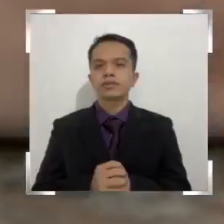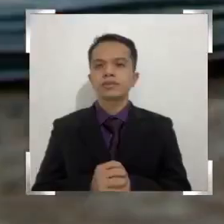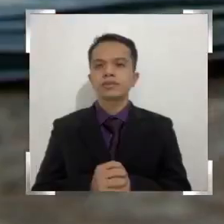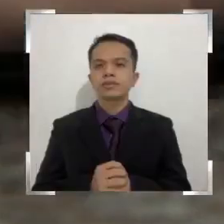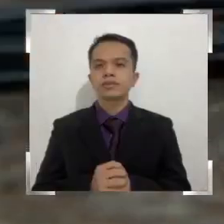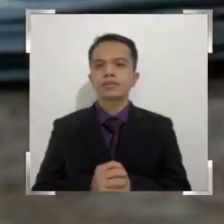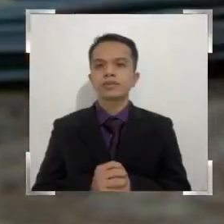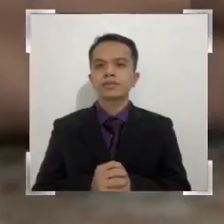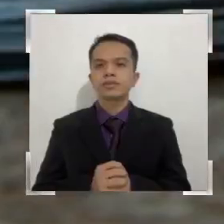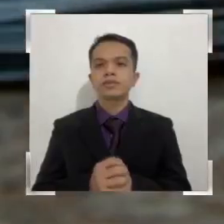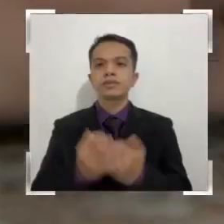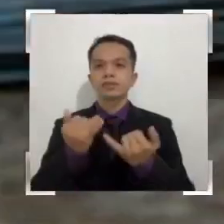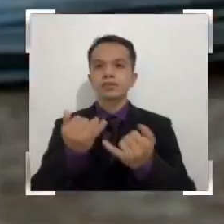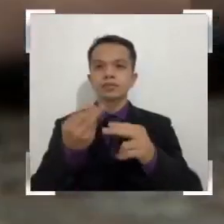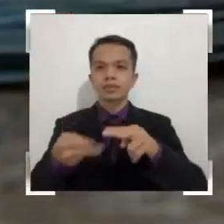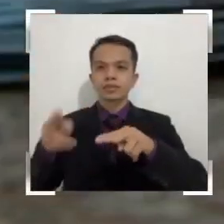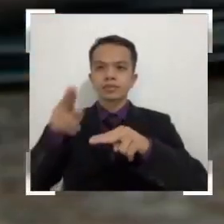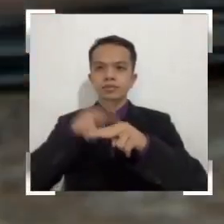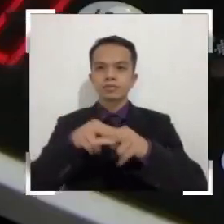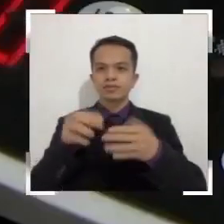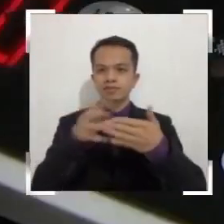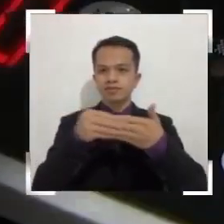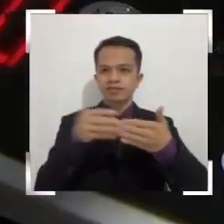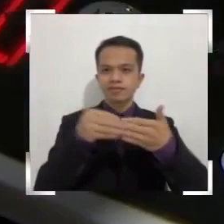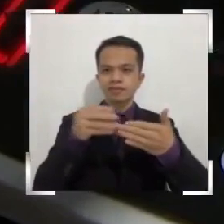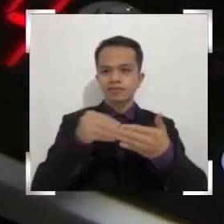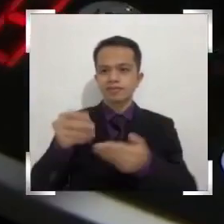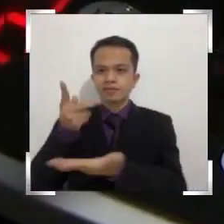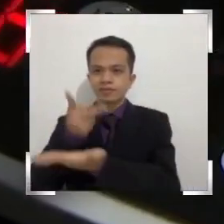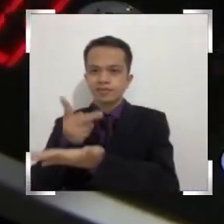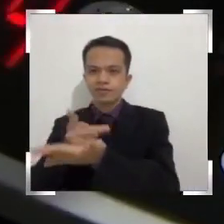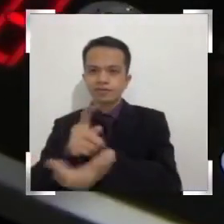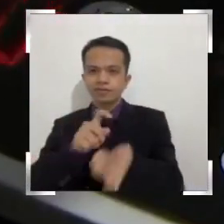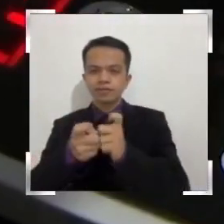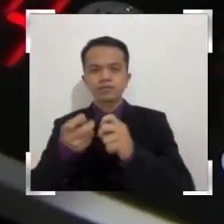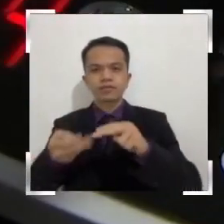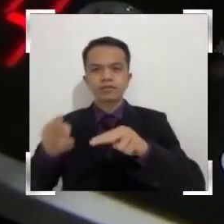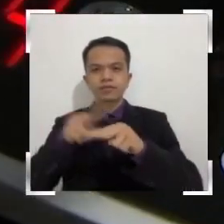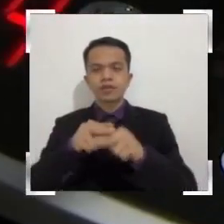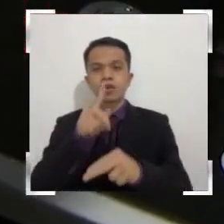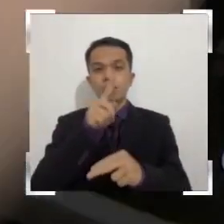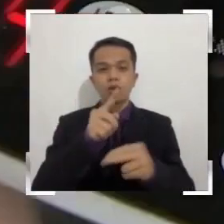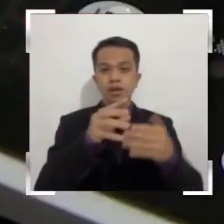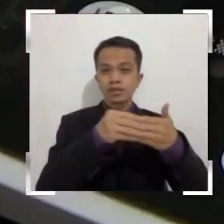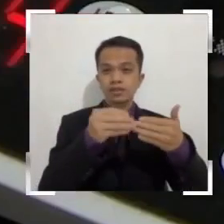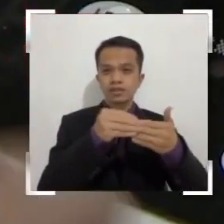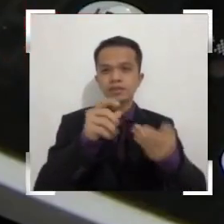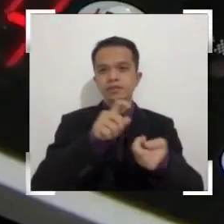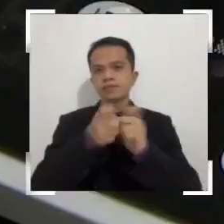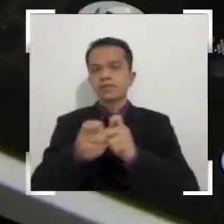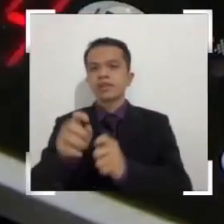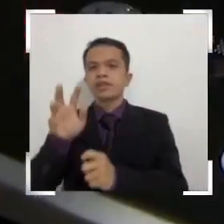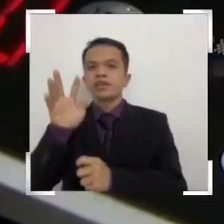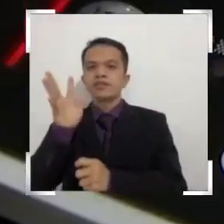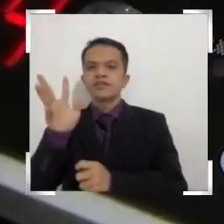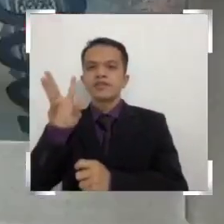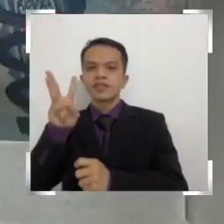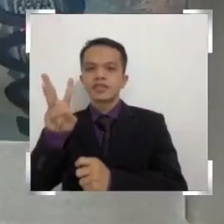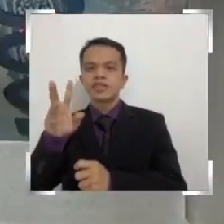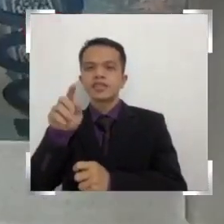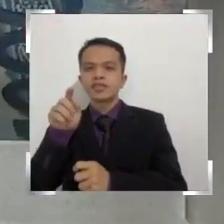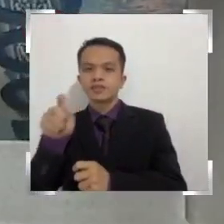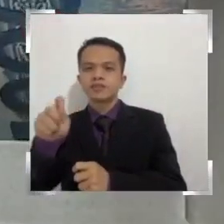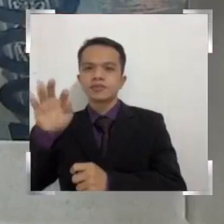Lumakas ngayon ang piso sa palitan kontra dolyar. Ang katumbas ngayon ng 1 US dollar ay 56 pesos and 94